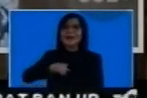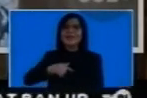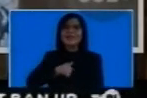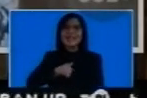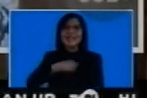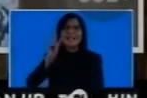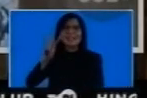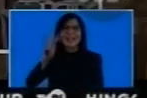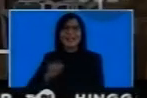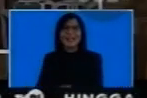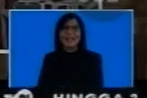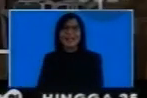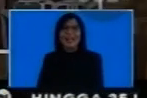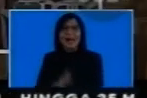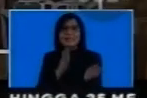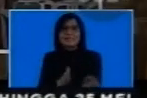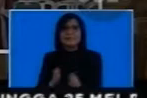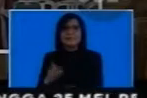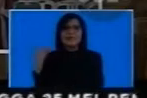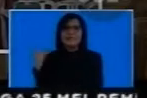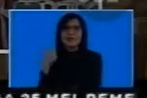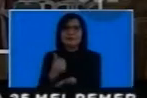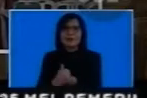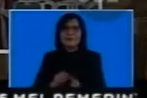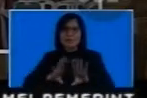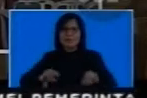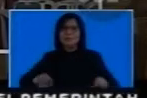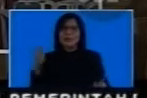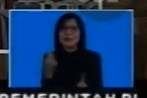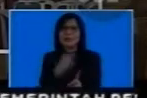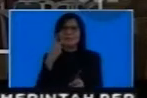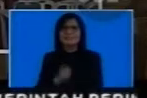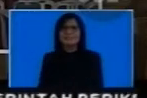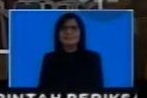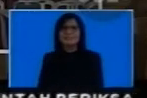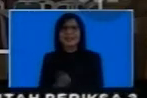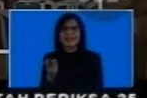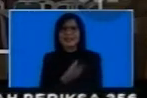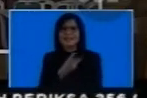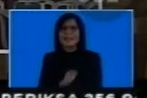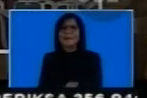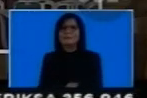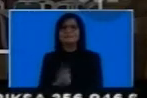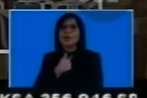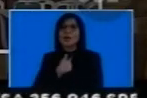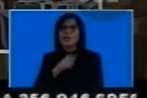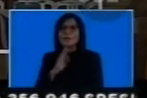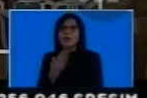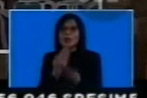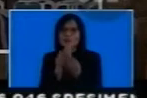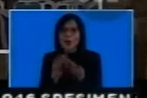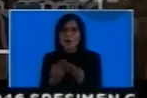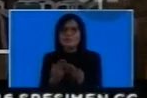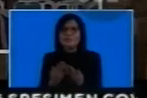dengan tiga hal: kedisiplinan, tanggung jawab, dan kerja keras. Jadi mereka nanti gak perlu bilang ke kita